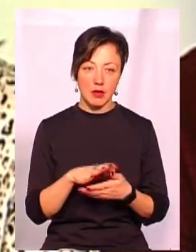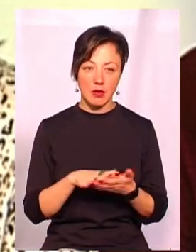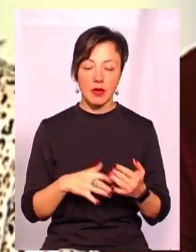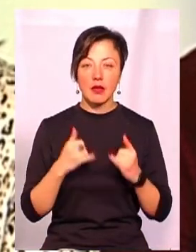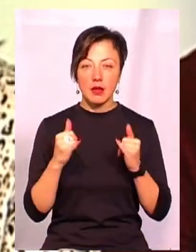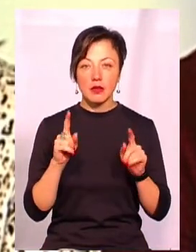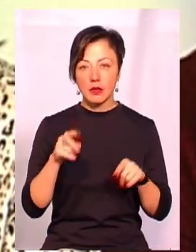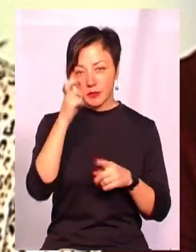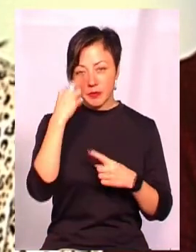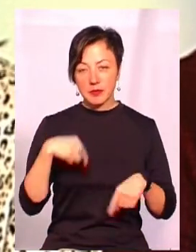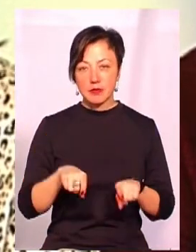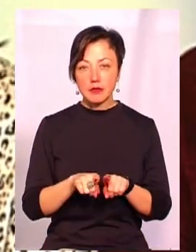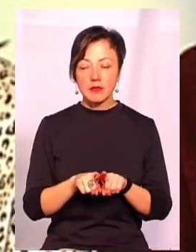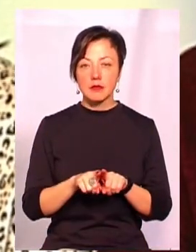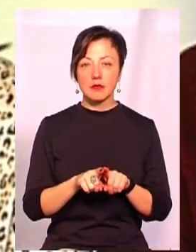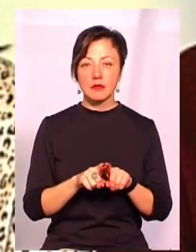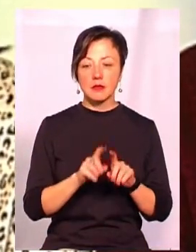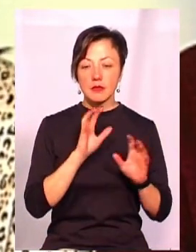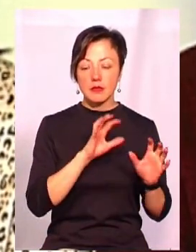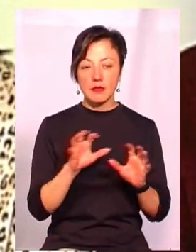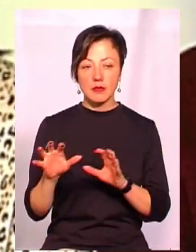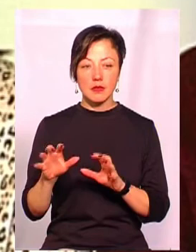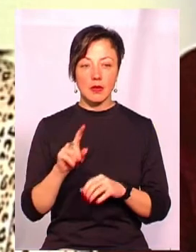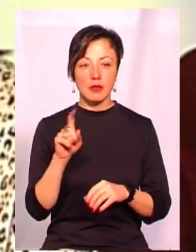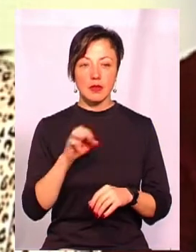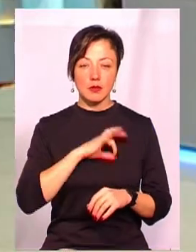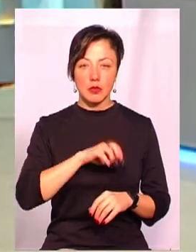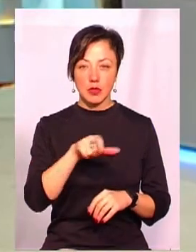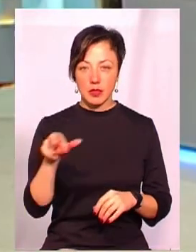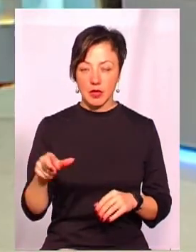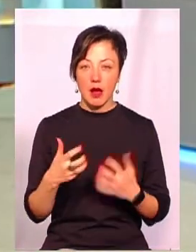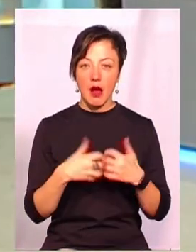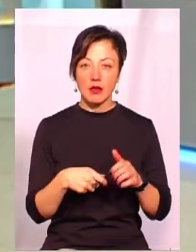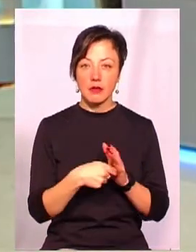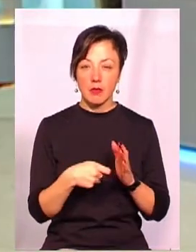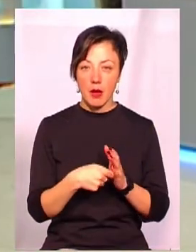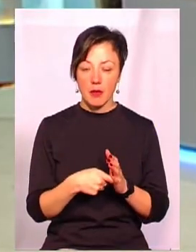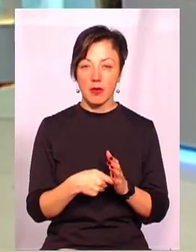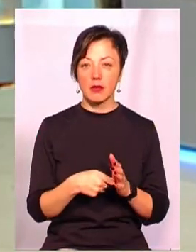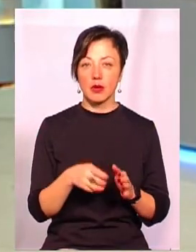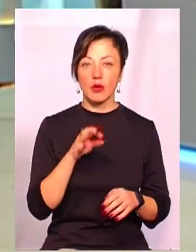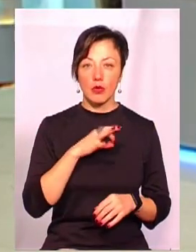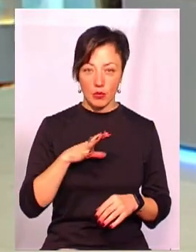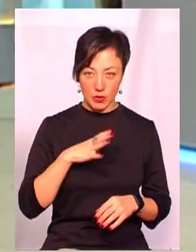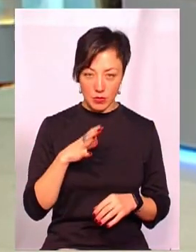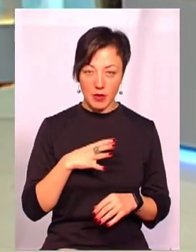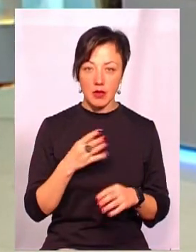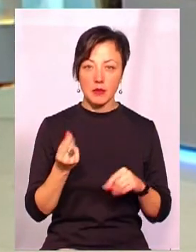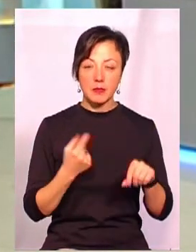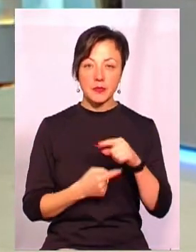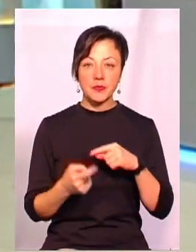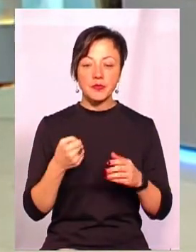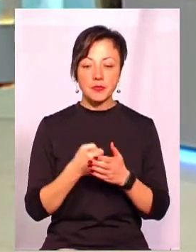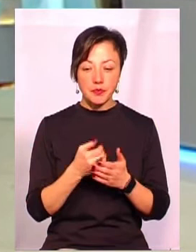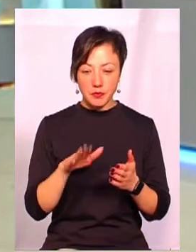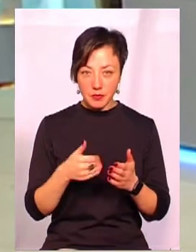Для того держава і турбується за споживачів. Касовими апаратами користувалися підприємці, і